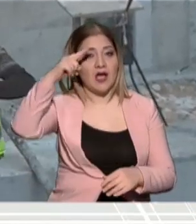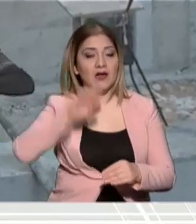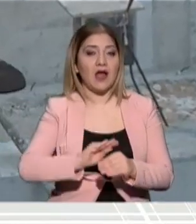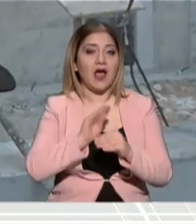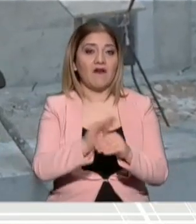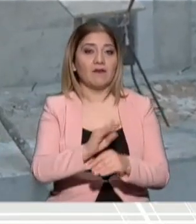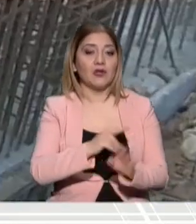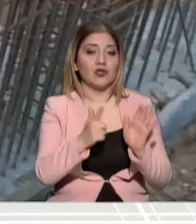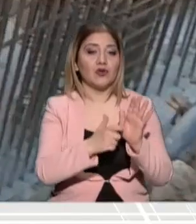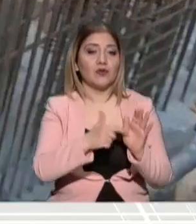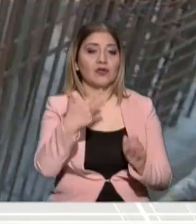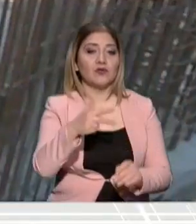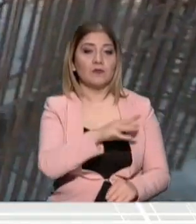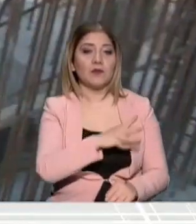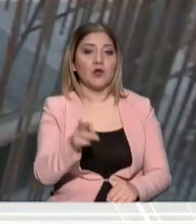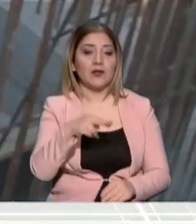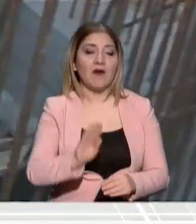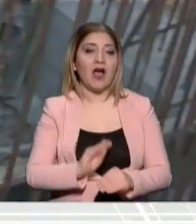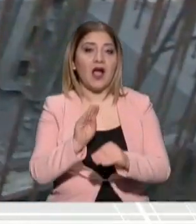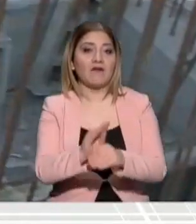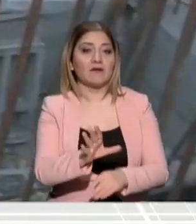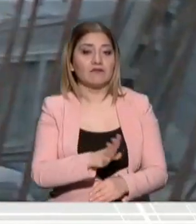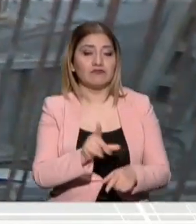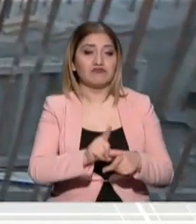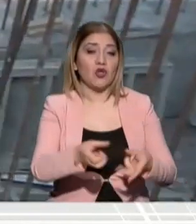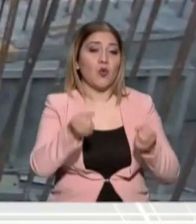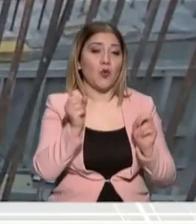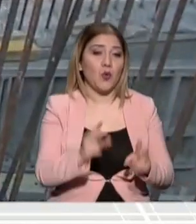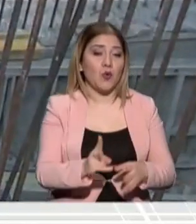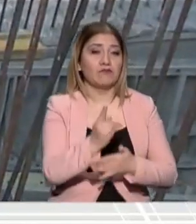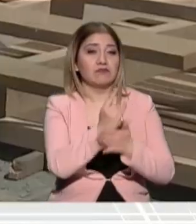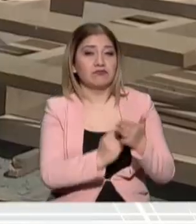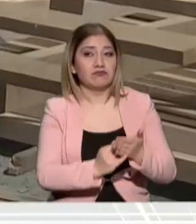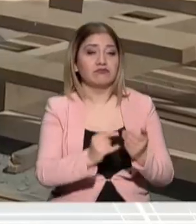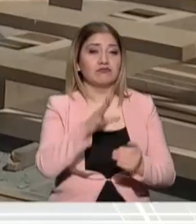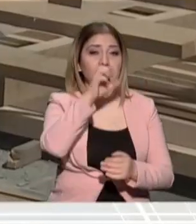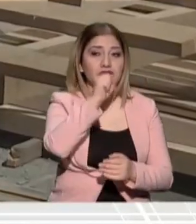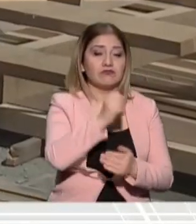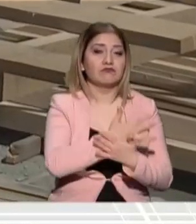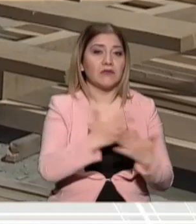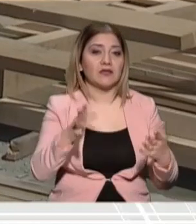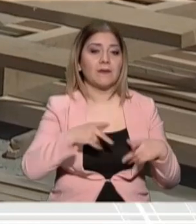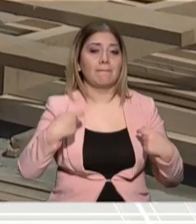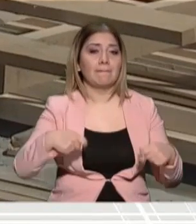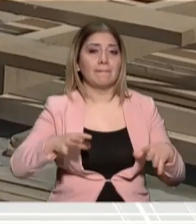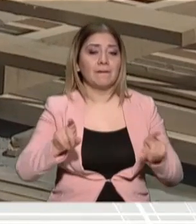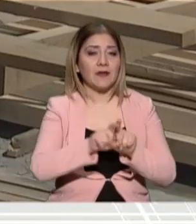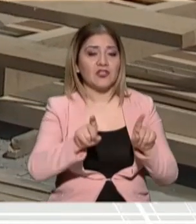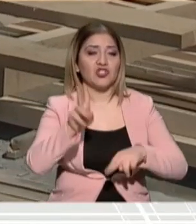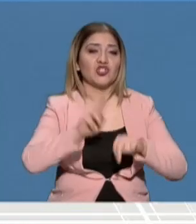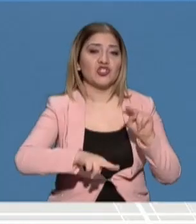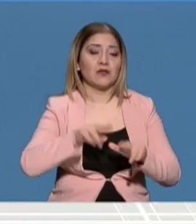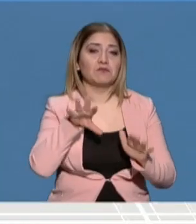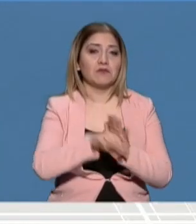ավելացել են 730 միլիոն դրամով։ Առավել ռիսկային ստվերի զգալի կշիռը նկատվել մանրածախ առևտրի